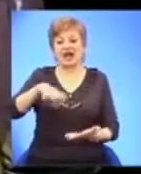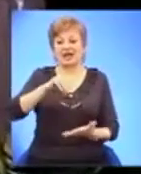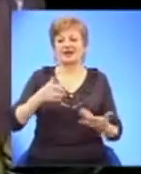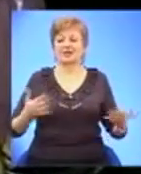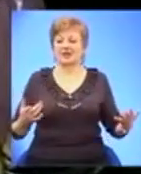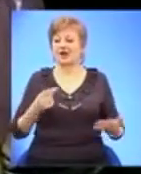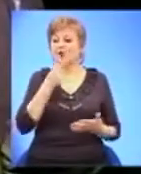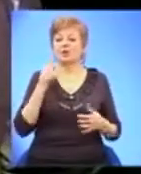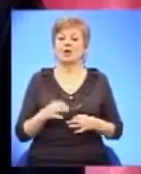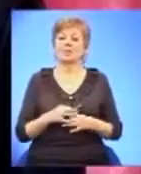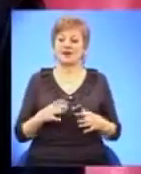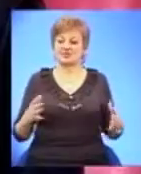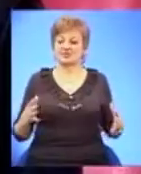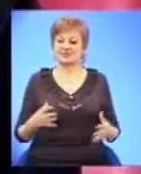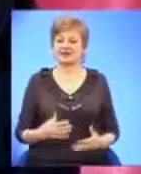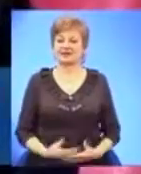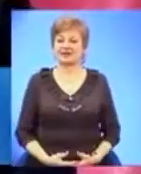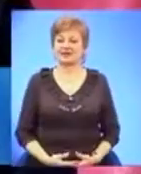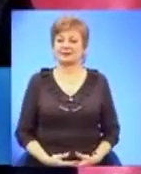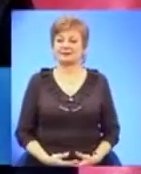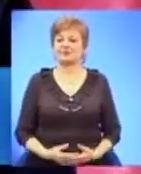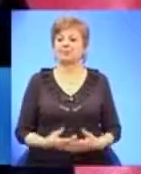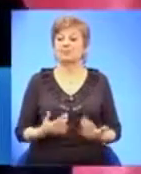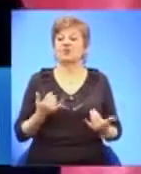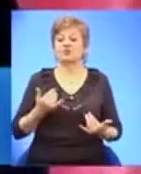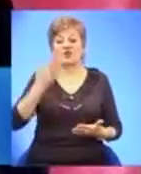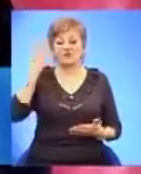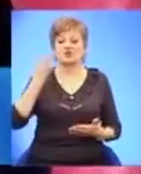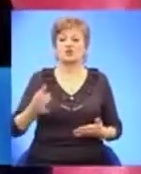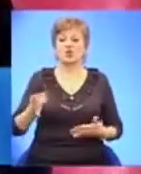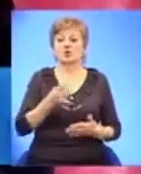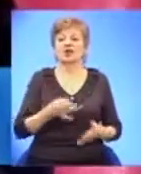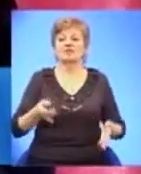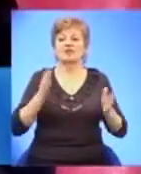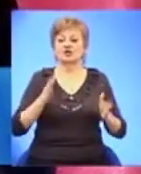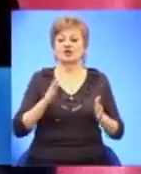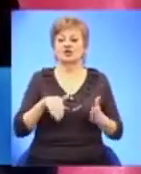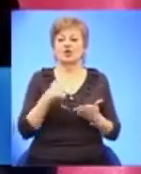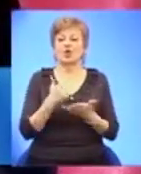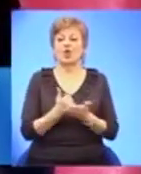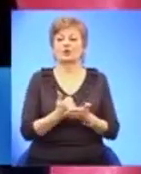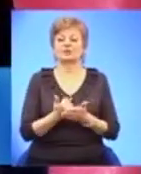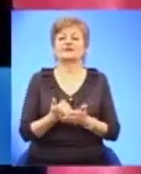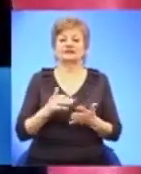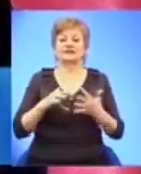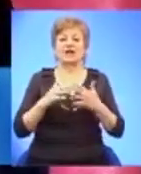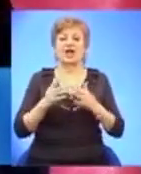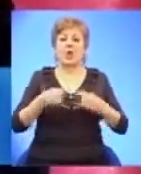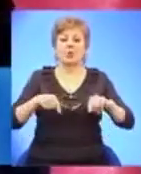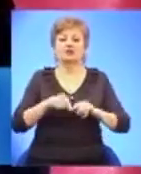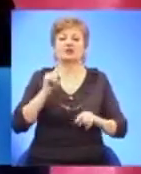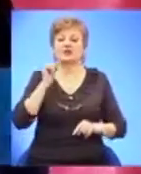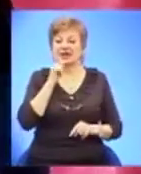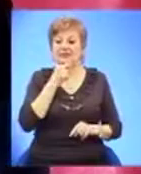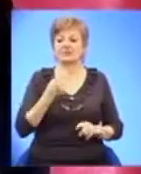чимало винуватців свята. Аграрний сектор Веселовського району – це не тільки головна отрасль економіки, це наш